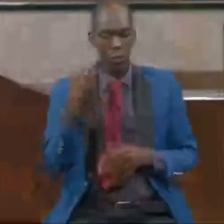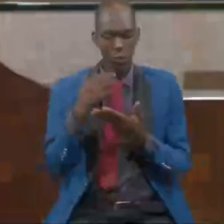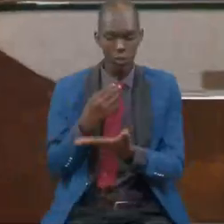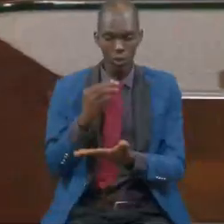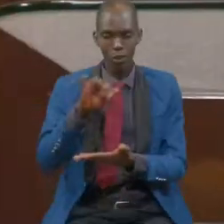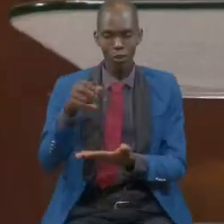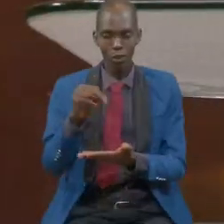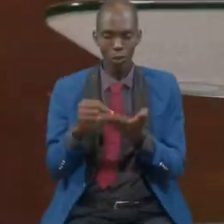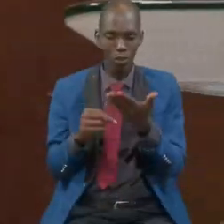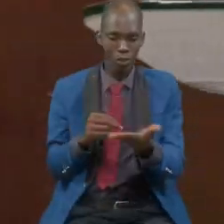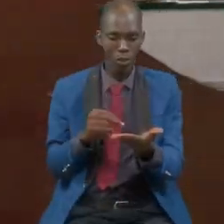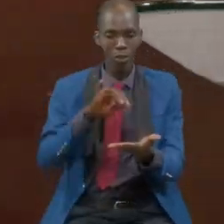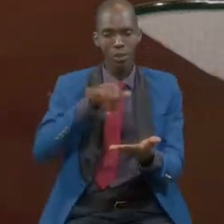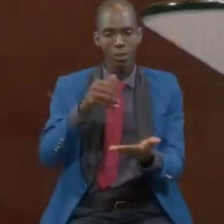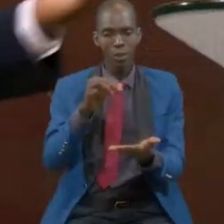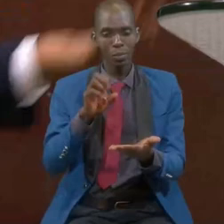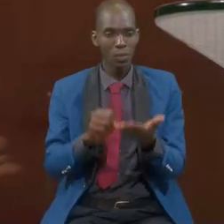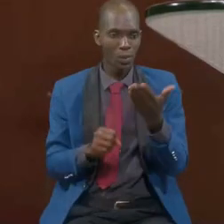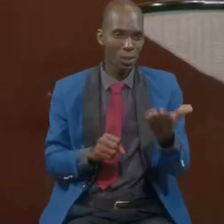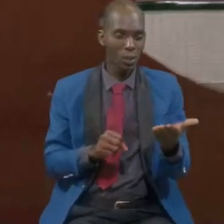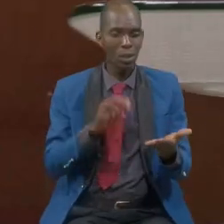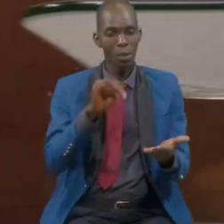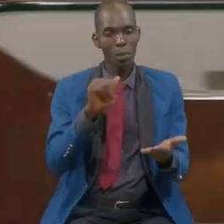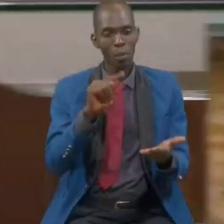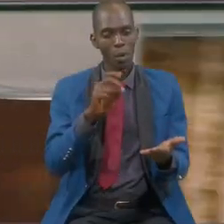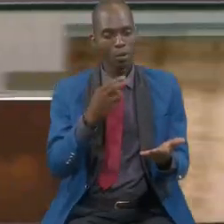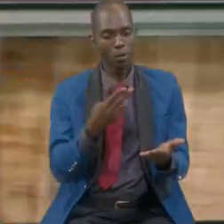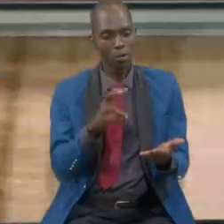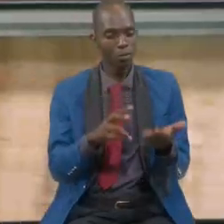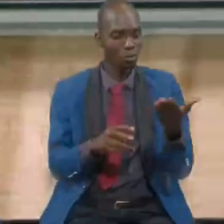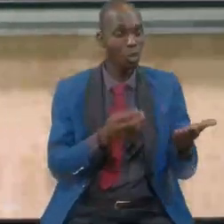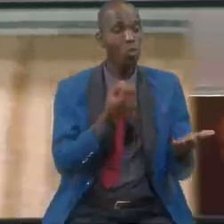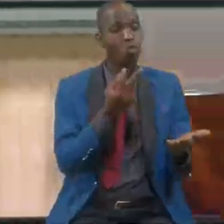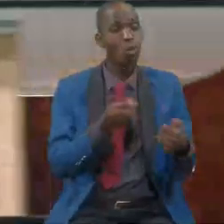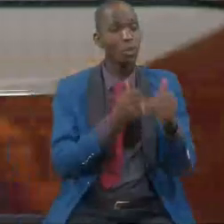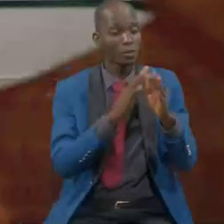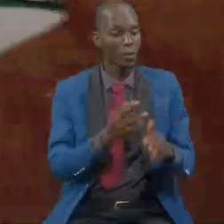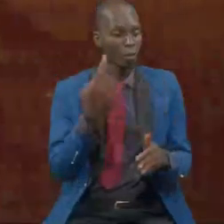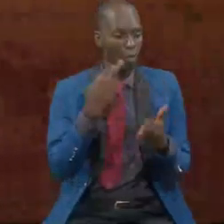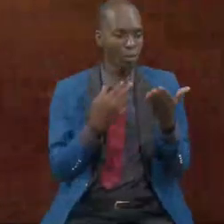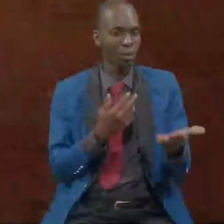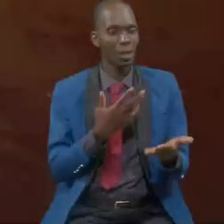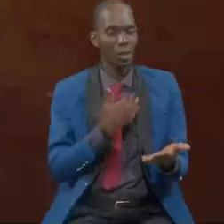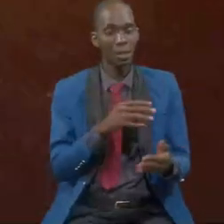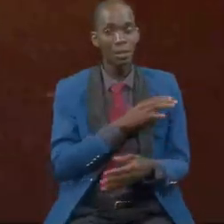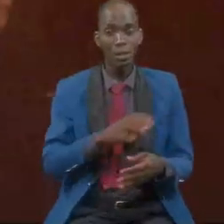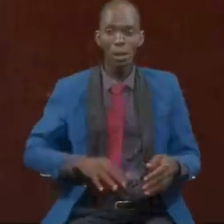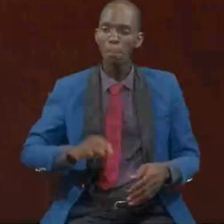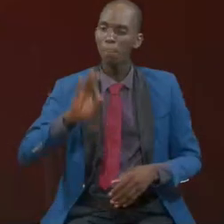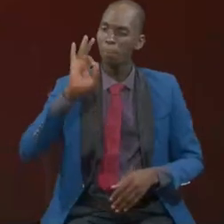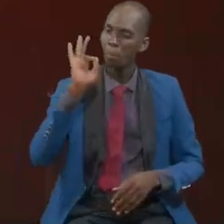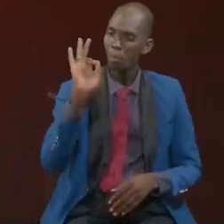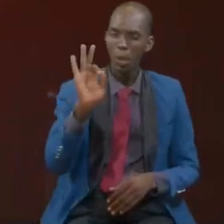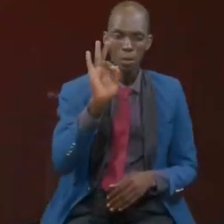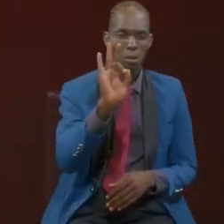Jean était là, Jacques était là, Matthieu était là, tous ses disciples étaient là, et il a